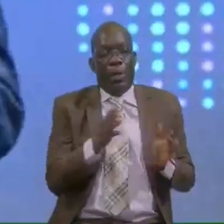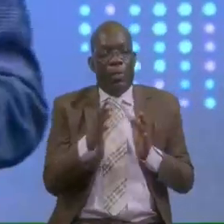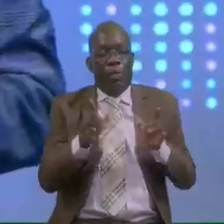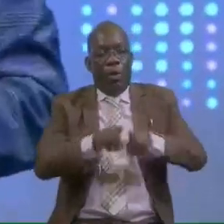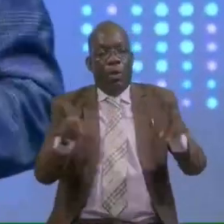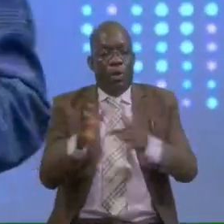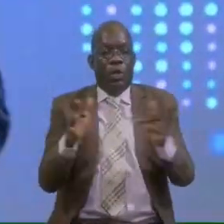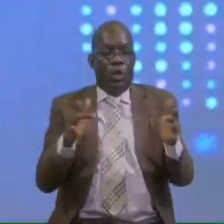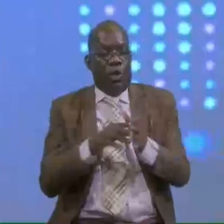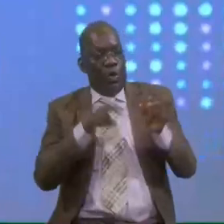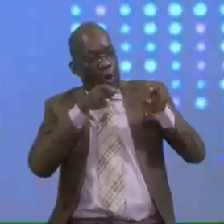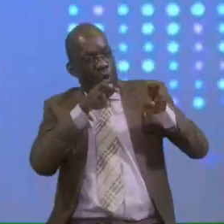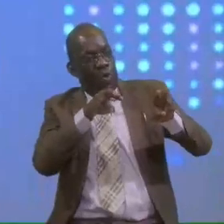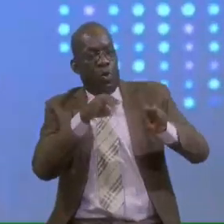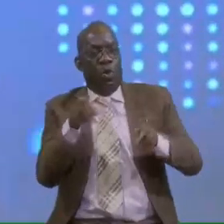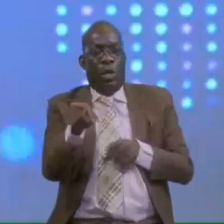dit,